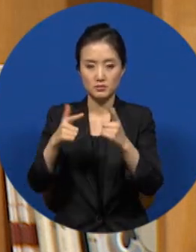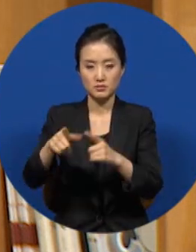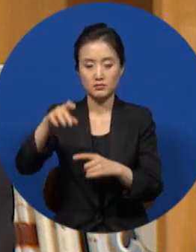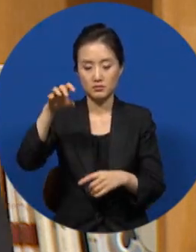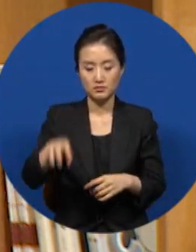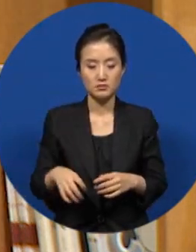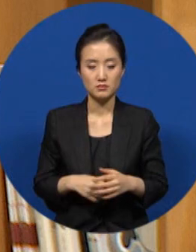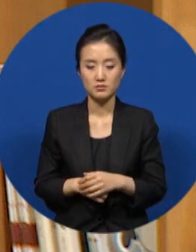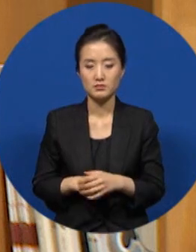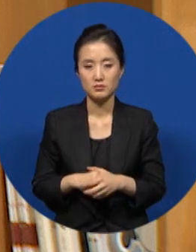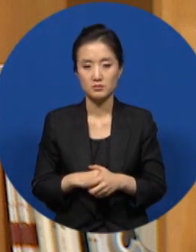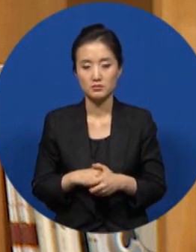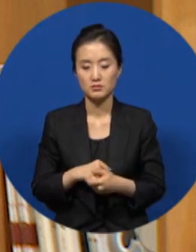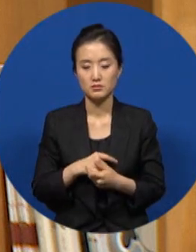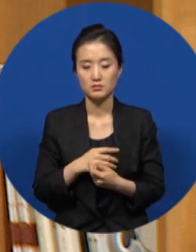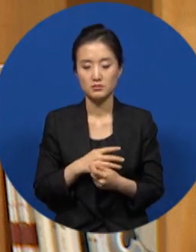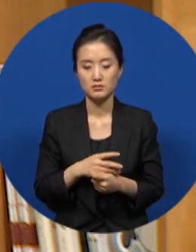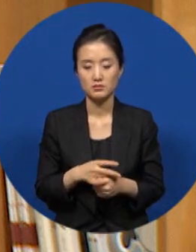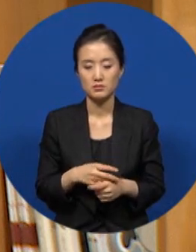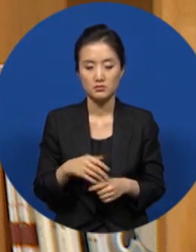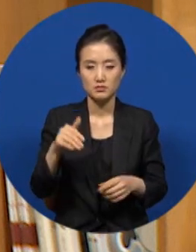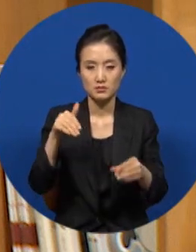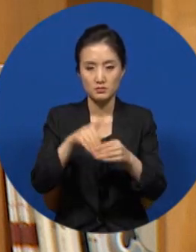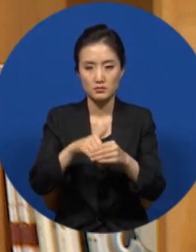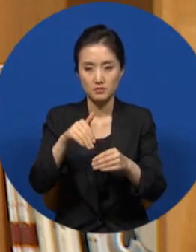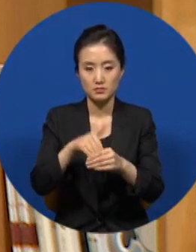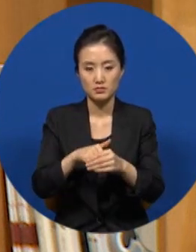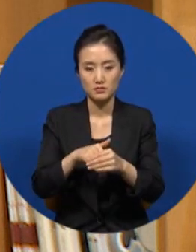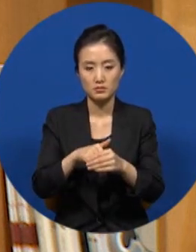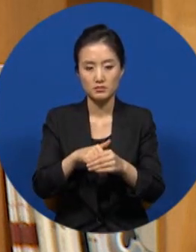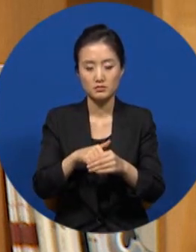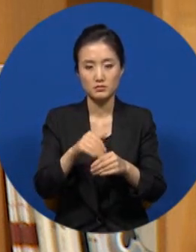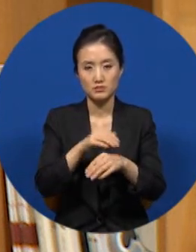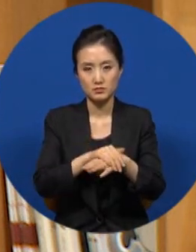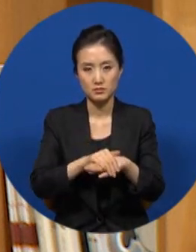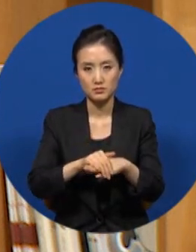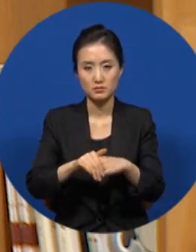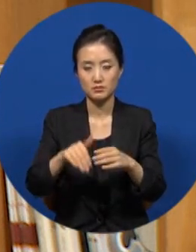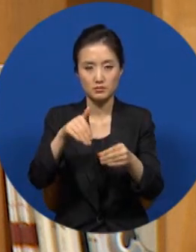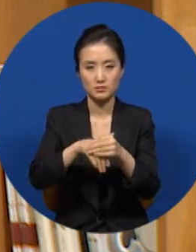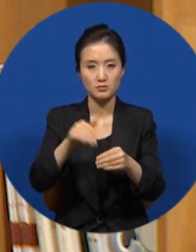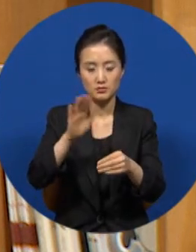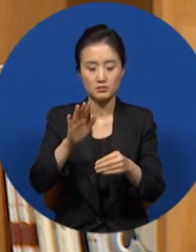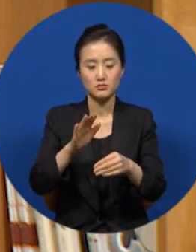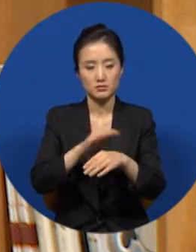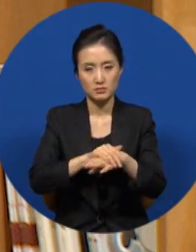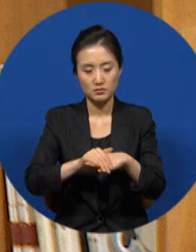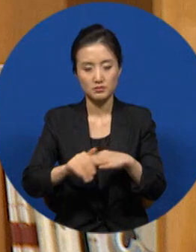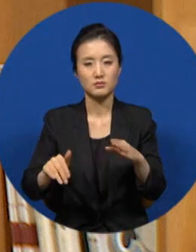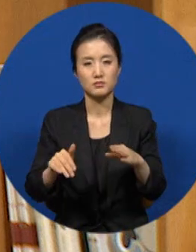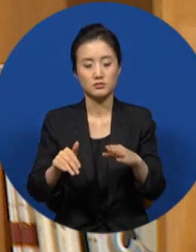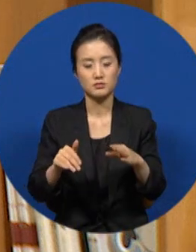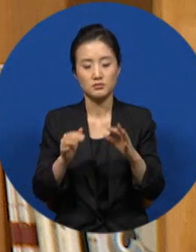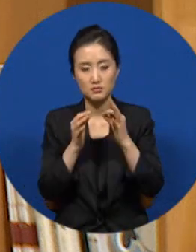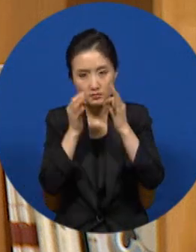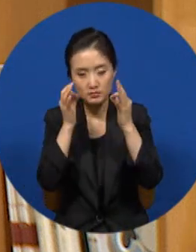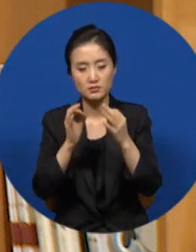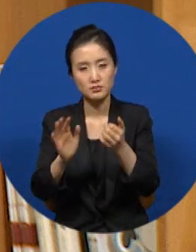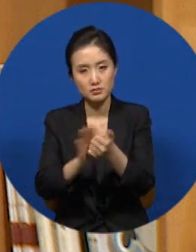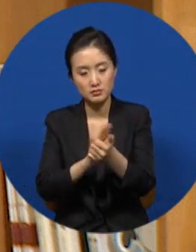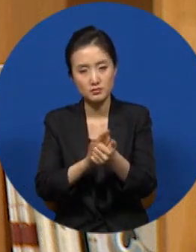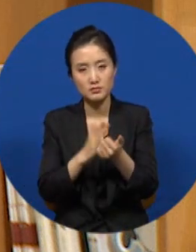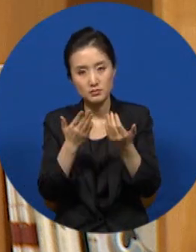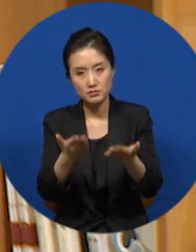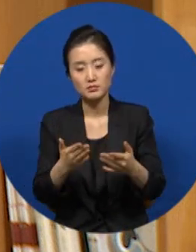있다 했어요. 선을 행하는 것은 어려운 일이 사실 아닙니다. 우리가 가장 흔하게 할 수 있는 선행은